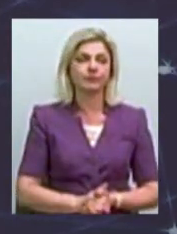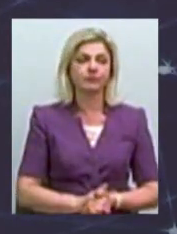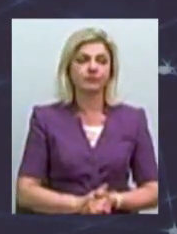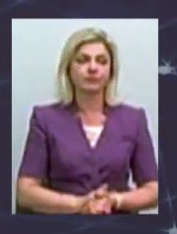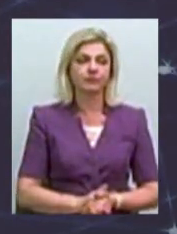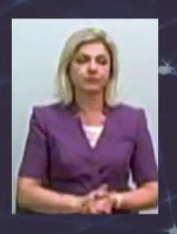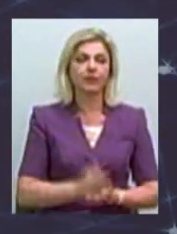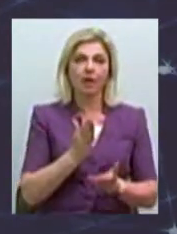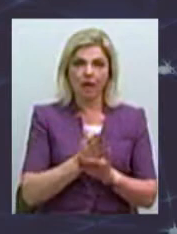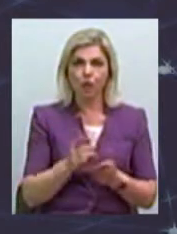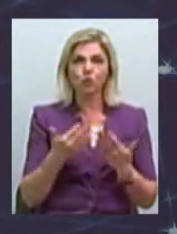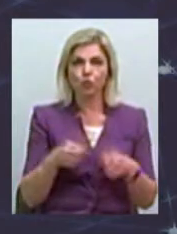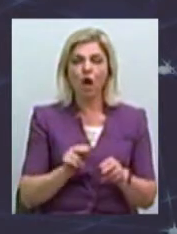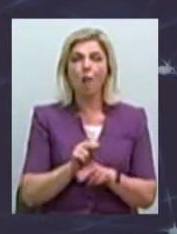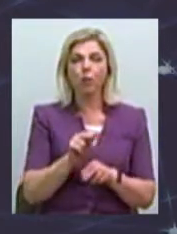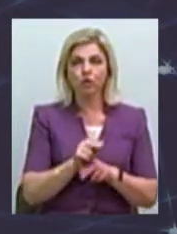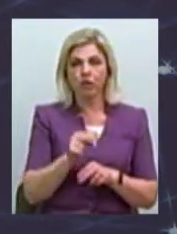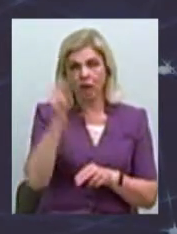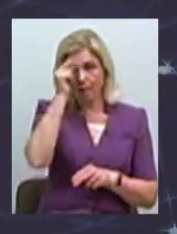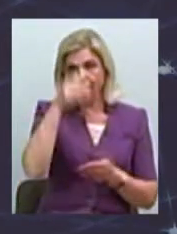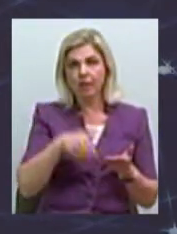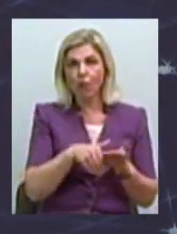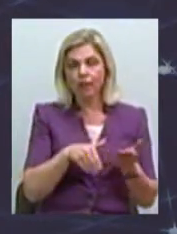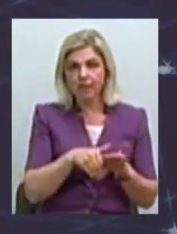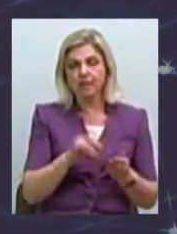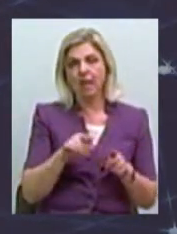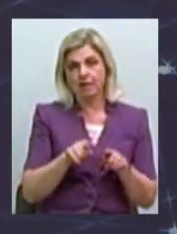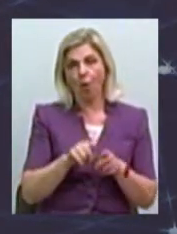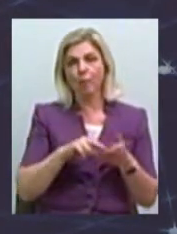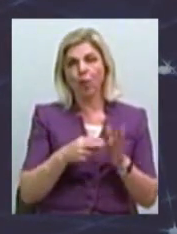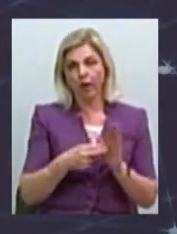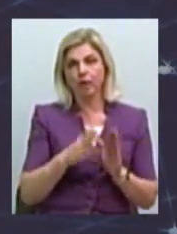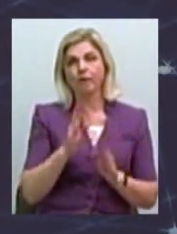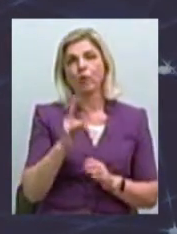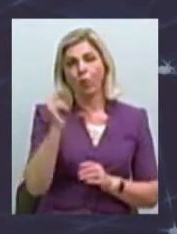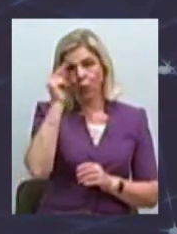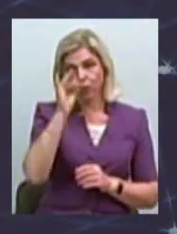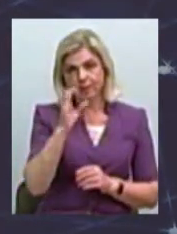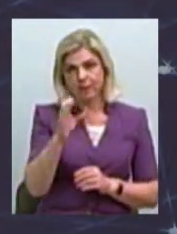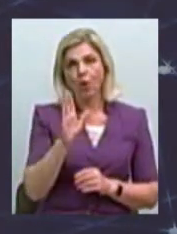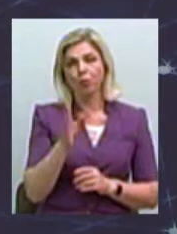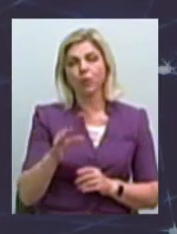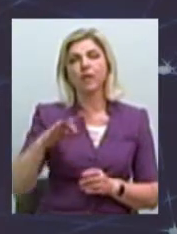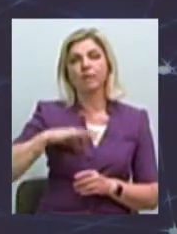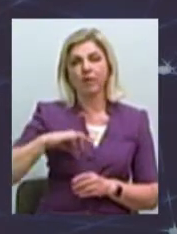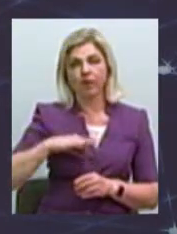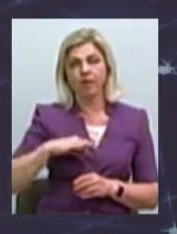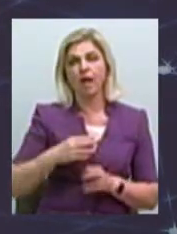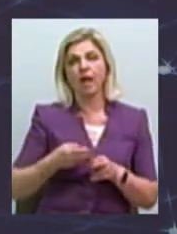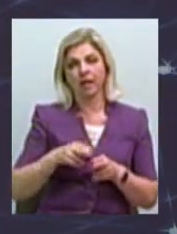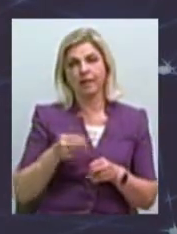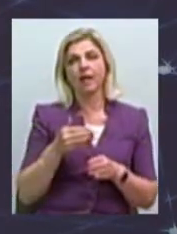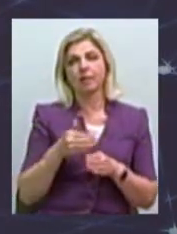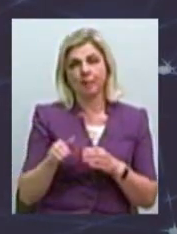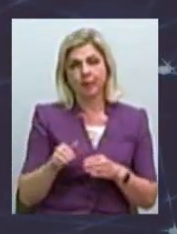тоже обученные методисты, и в данном проекте, в курсе мы тоже будем внедрять элементы